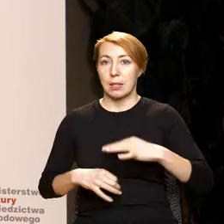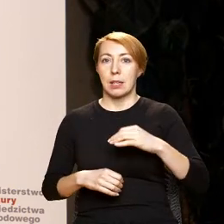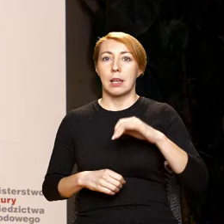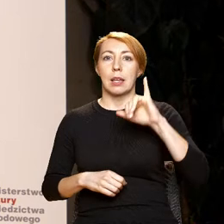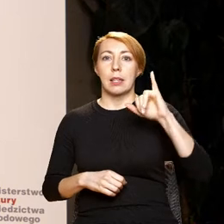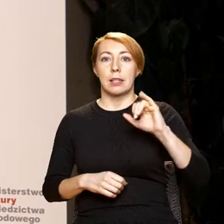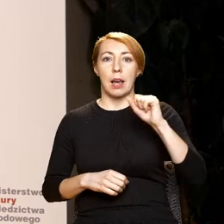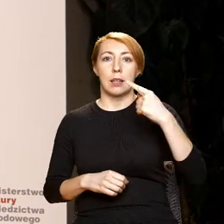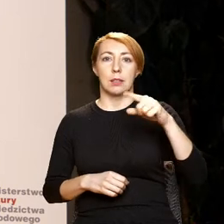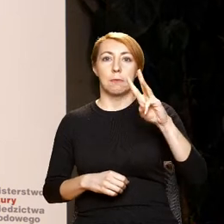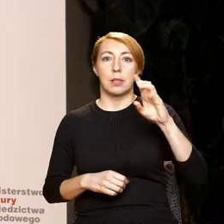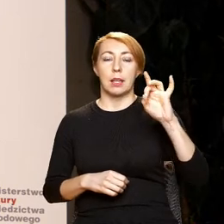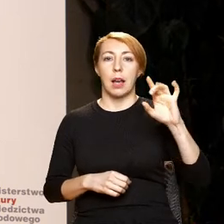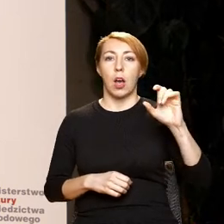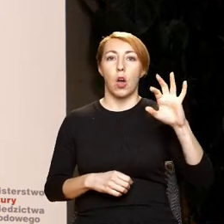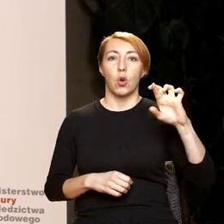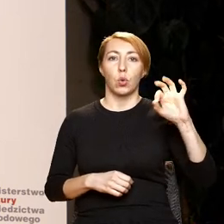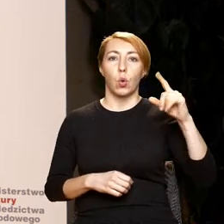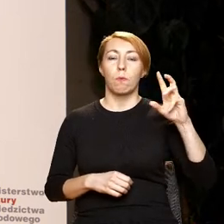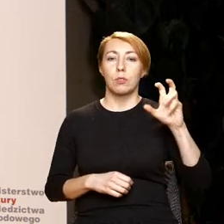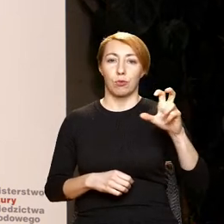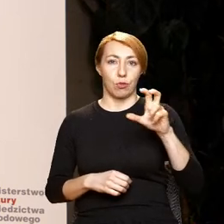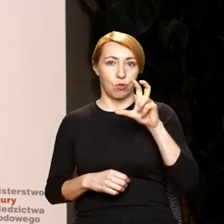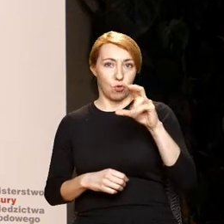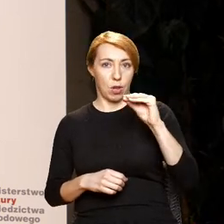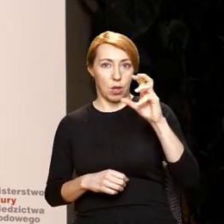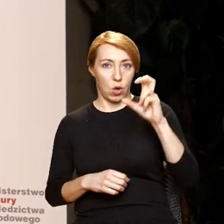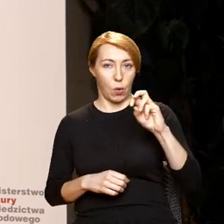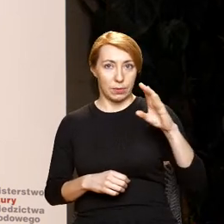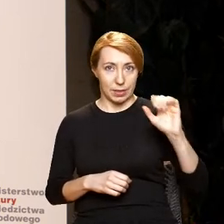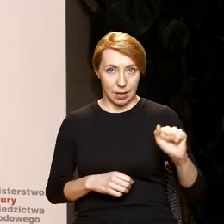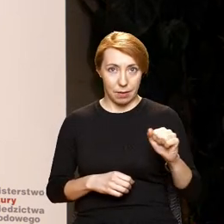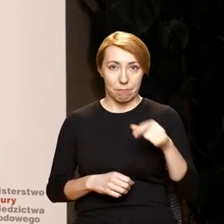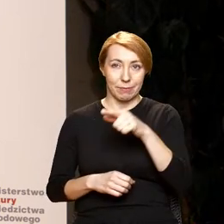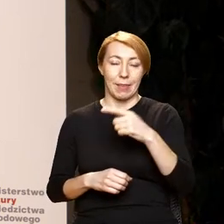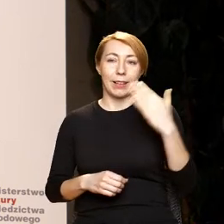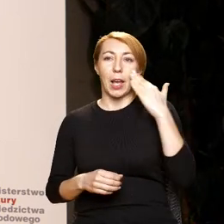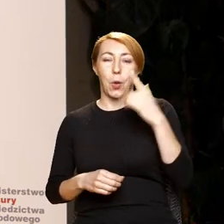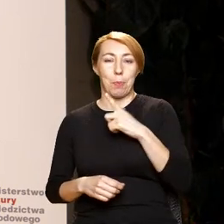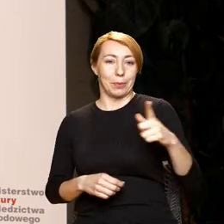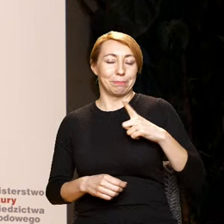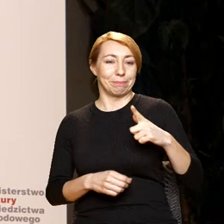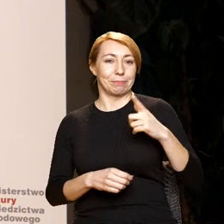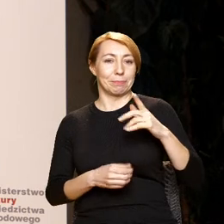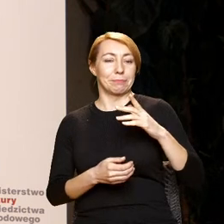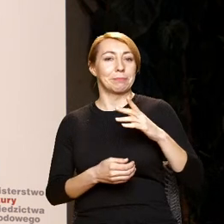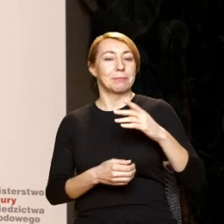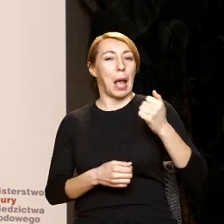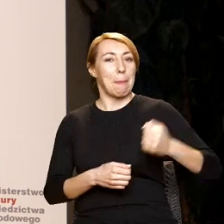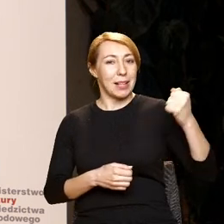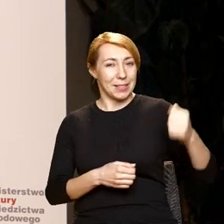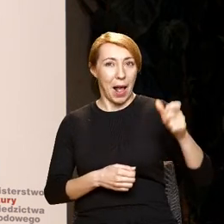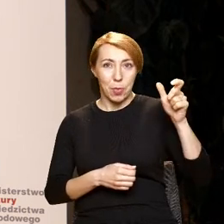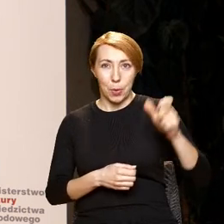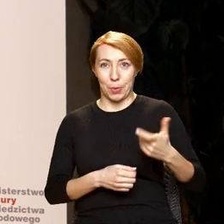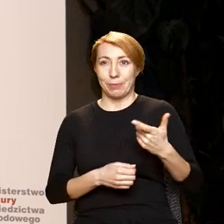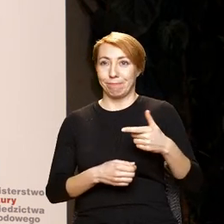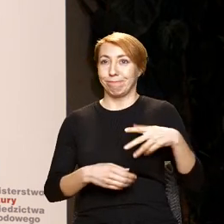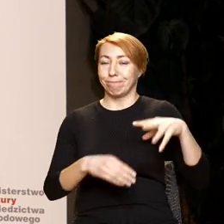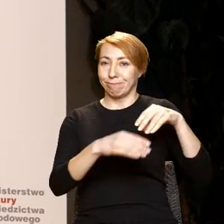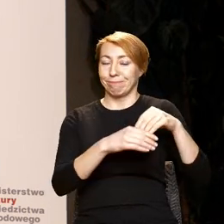Rodowicz-Czechowską. Ta znajomość pani ambasador z naszym ministerstwem skończyła się bardzo